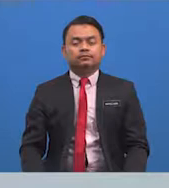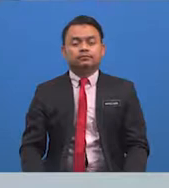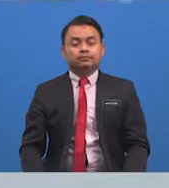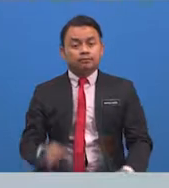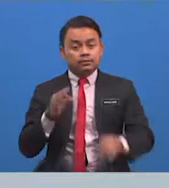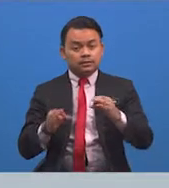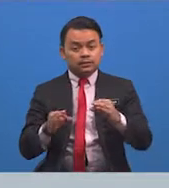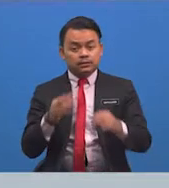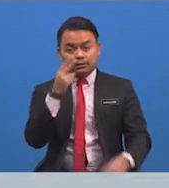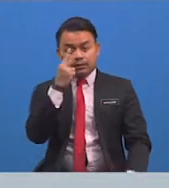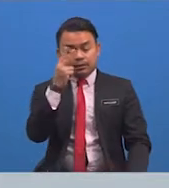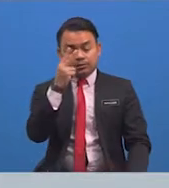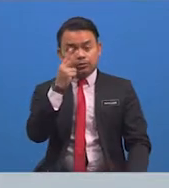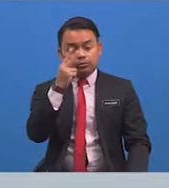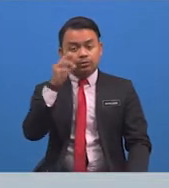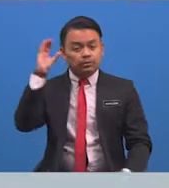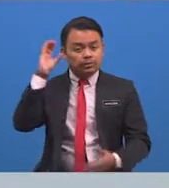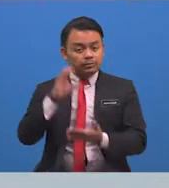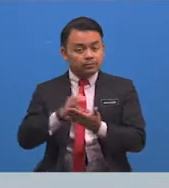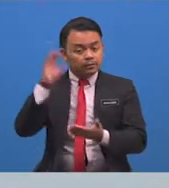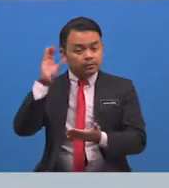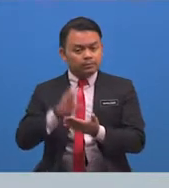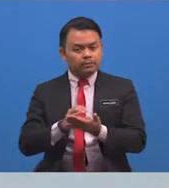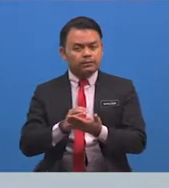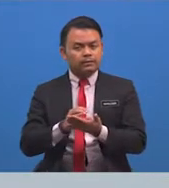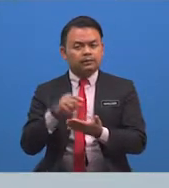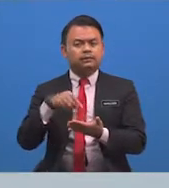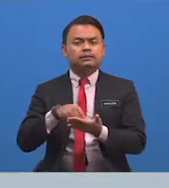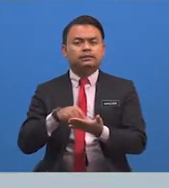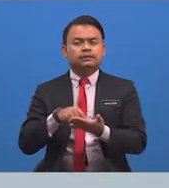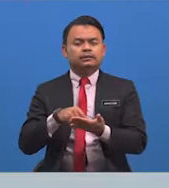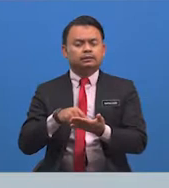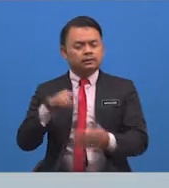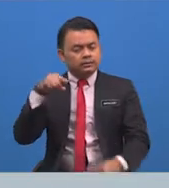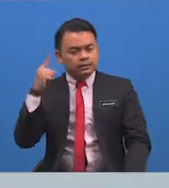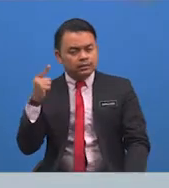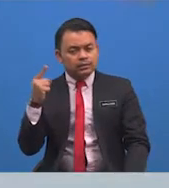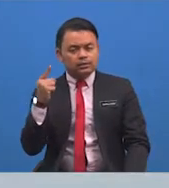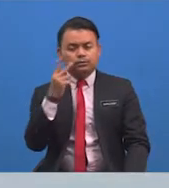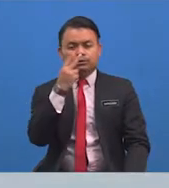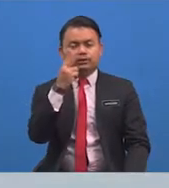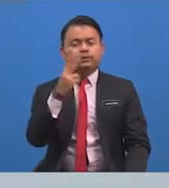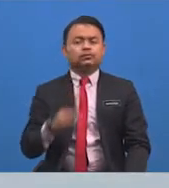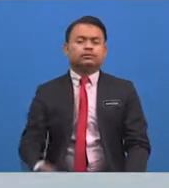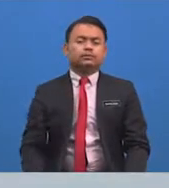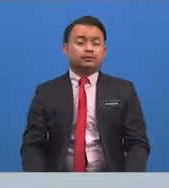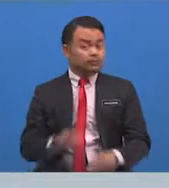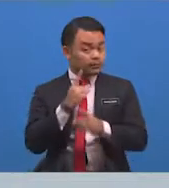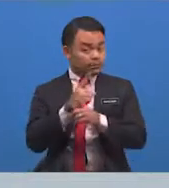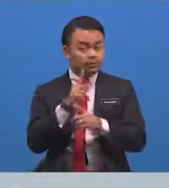Jika kita perhatikan, ada dari image-image ini hampir setiap hari kita lihat. Betul